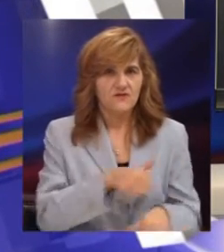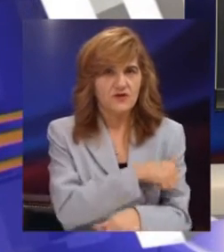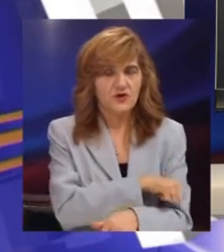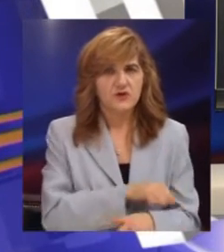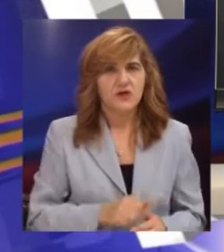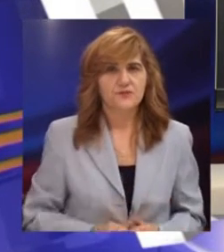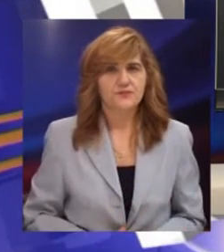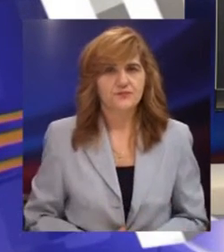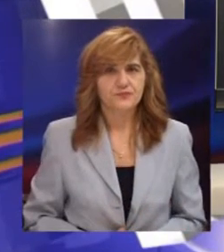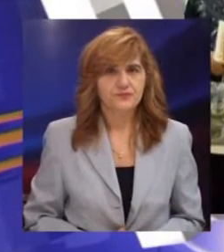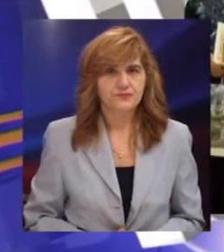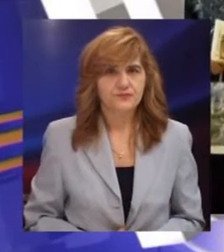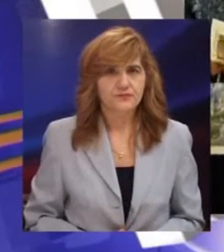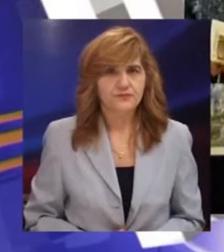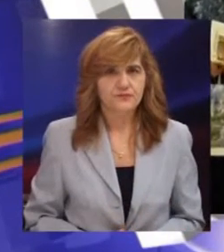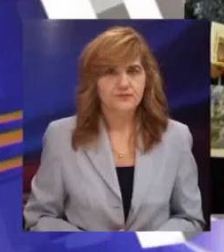2015-2016. godine.